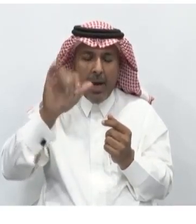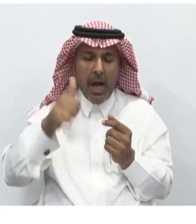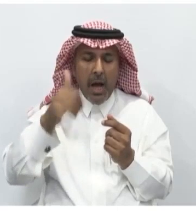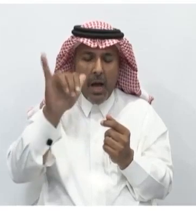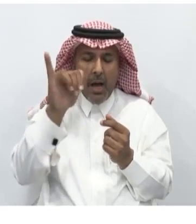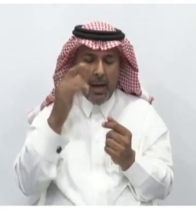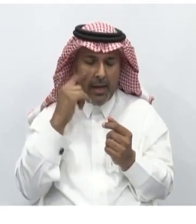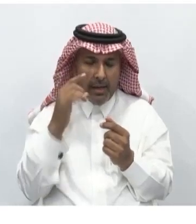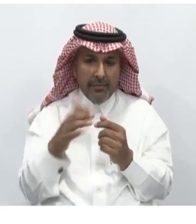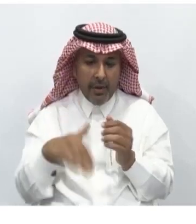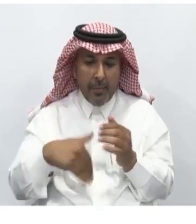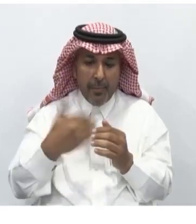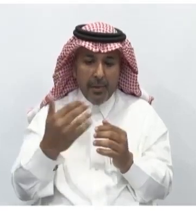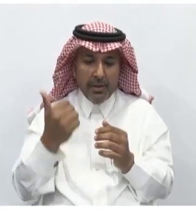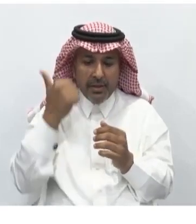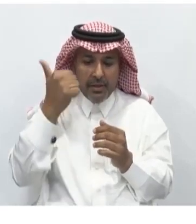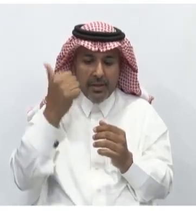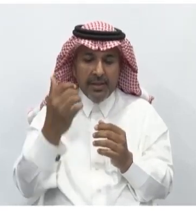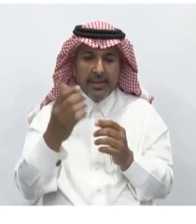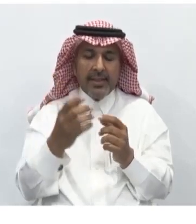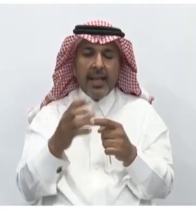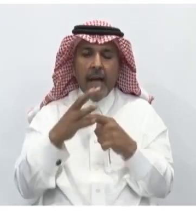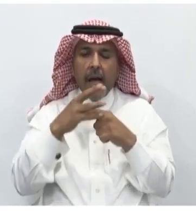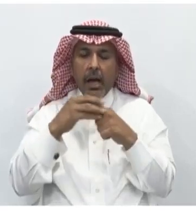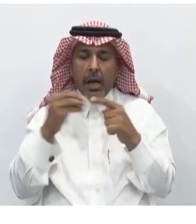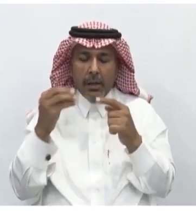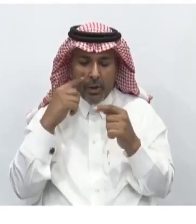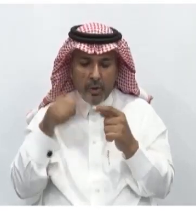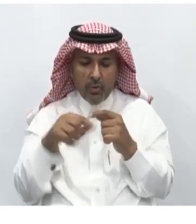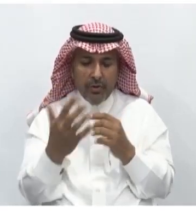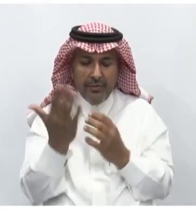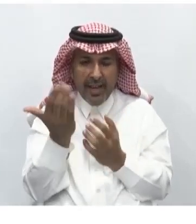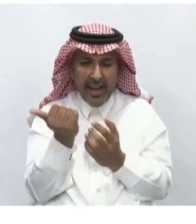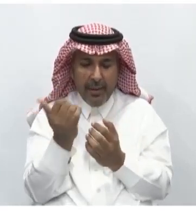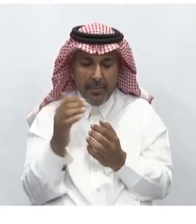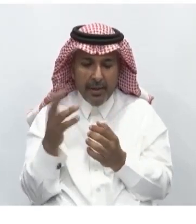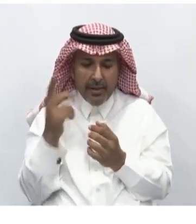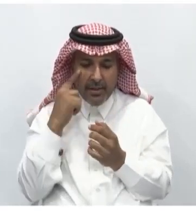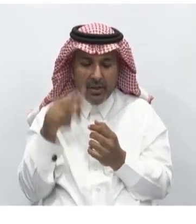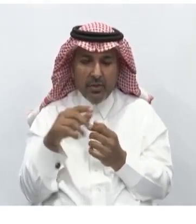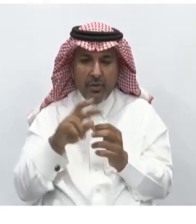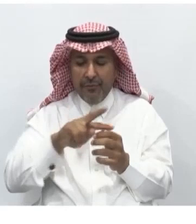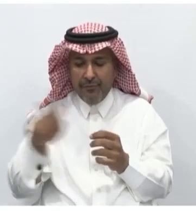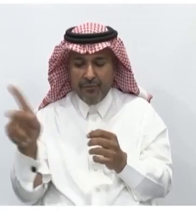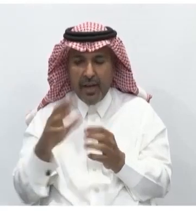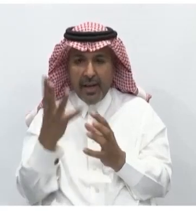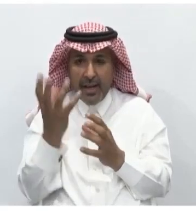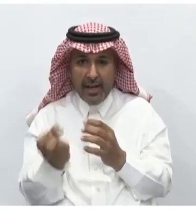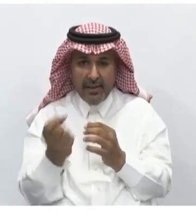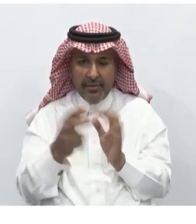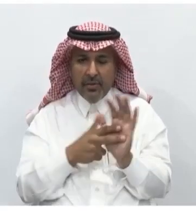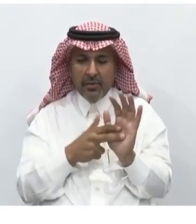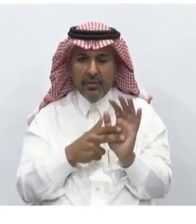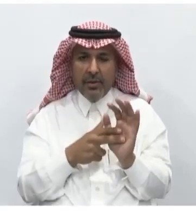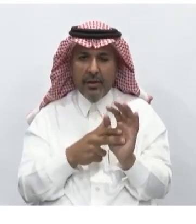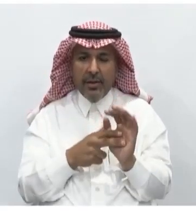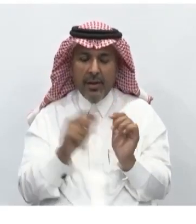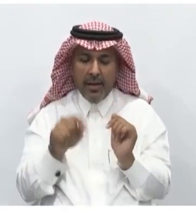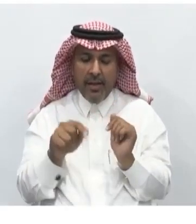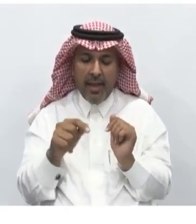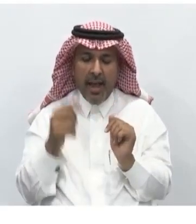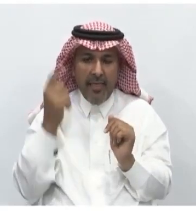التسخين من كتلتها قبل التسخين. فيكون الفرق. هو كتلة الماء